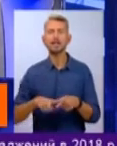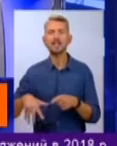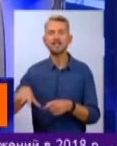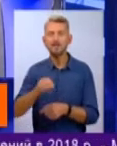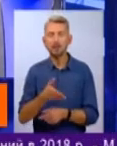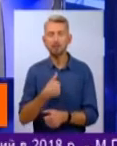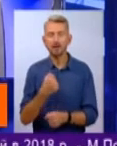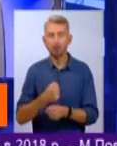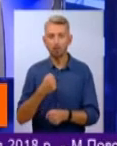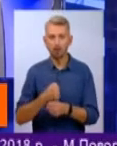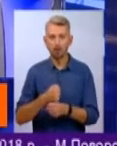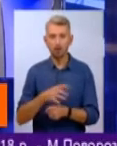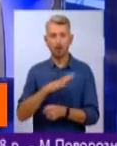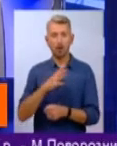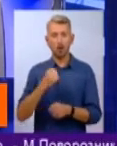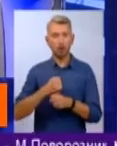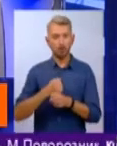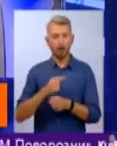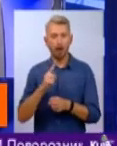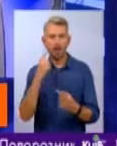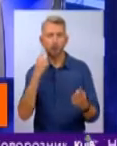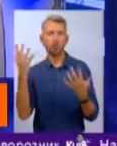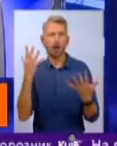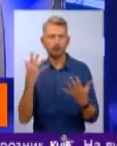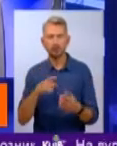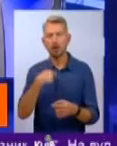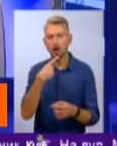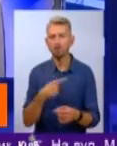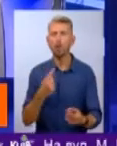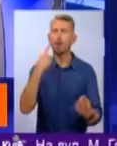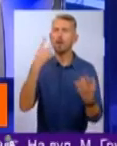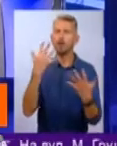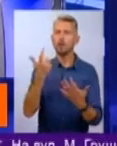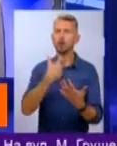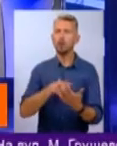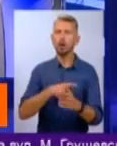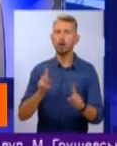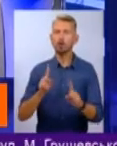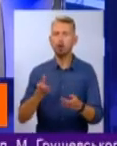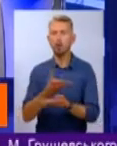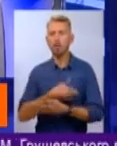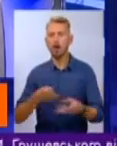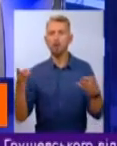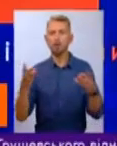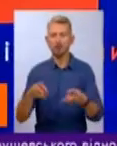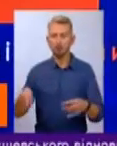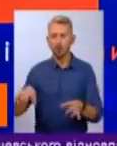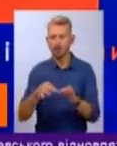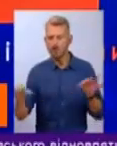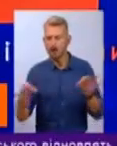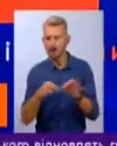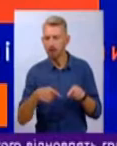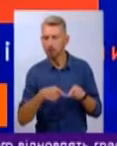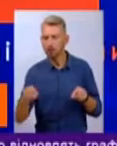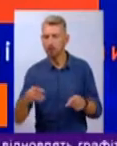ми робили, але уявно. Уявіть собі, що нам потрібно виміряти довжину,